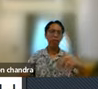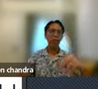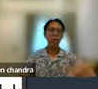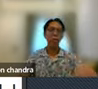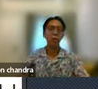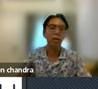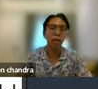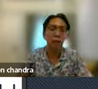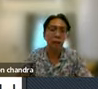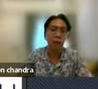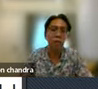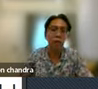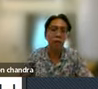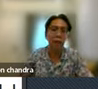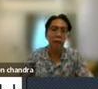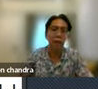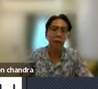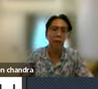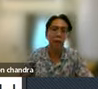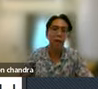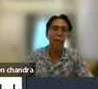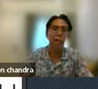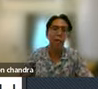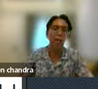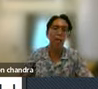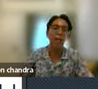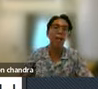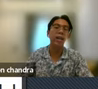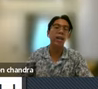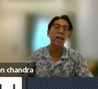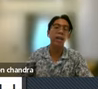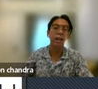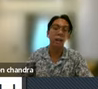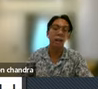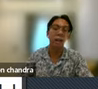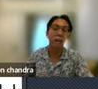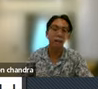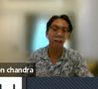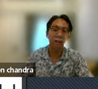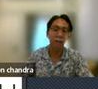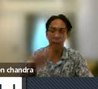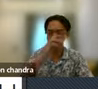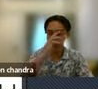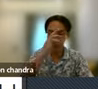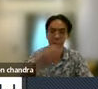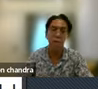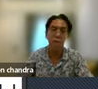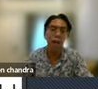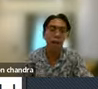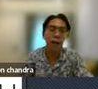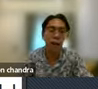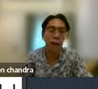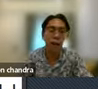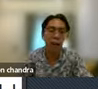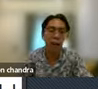Nah, ini. Kita juga memikirkan ketinggian dari handrail. Ketinggian dari